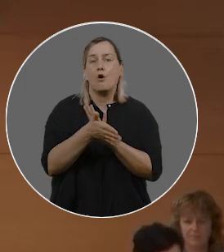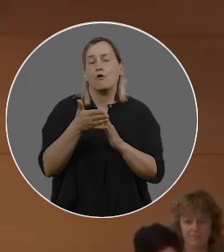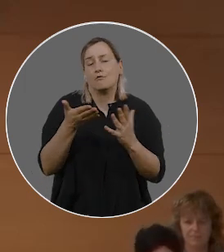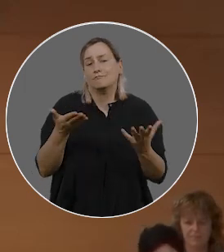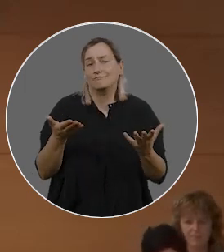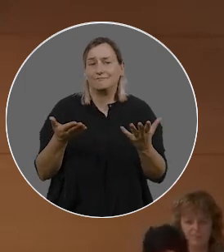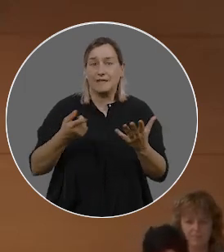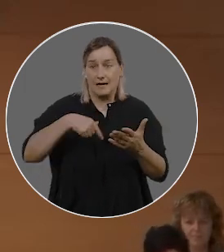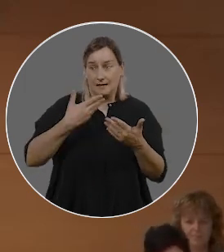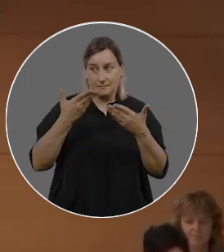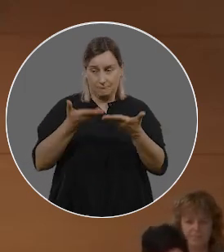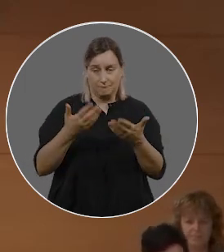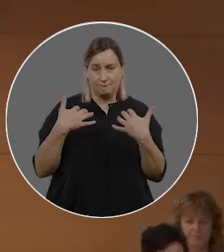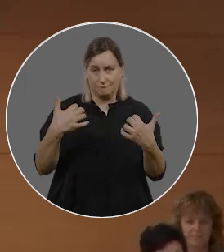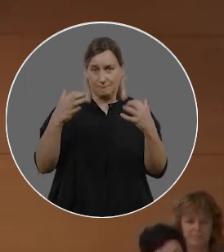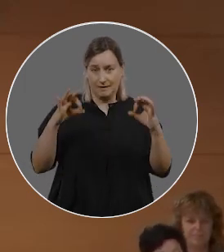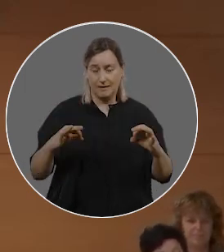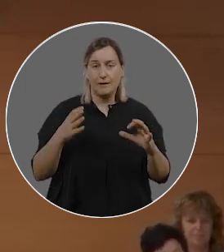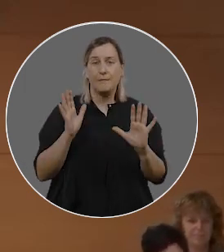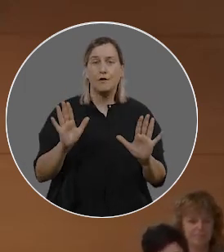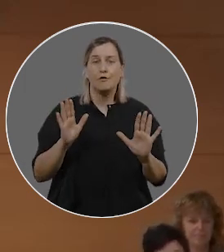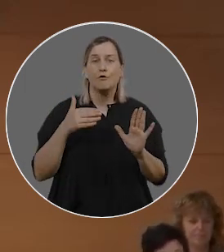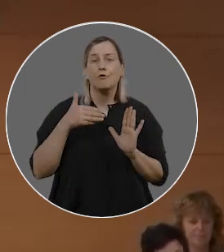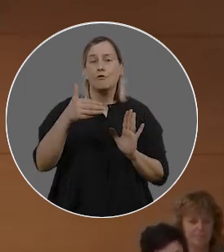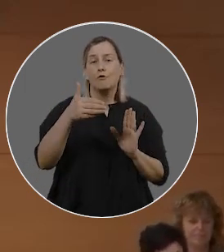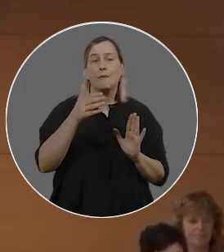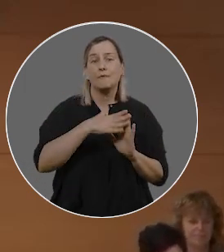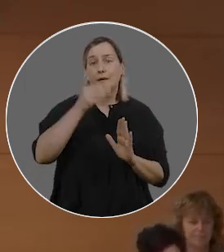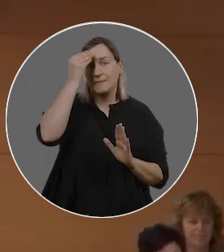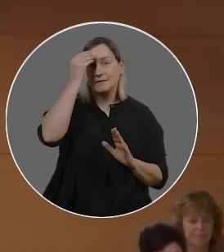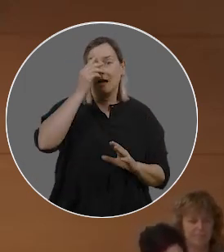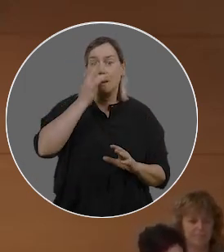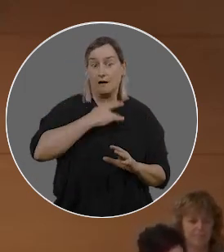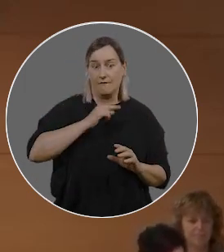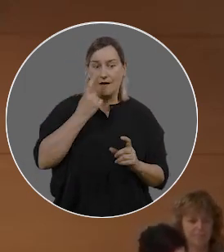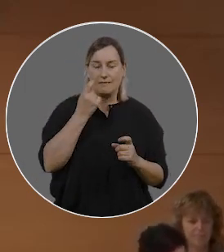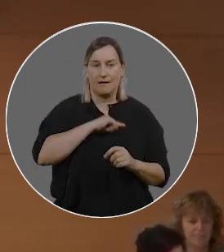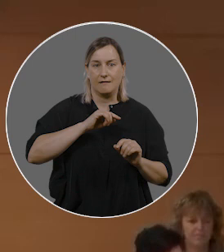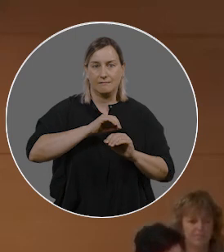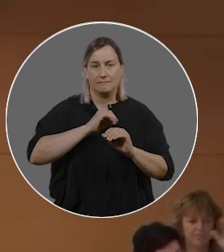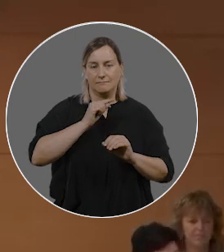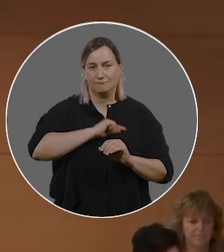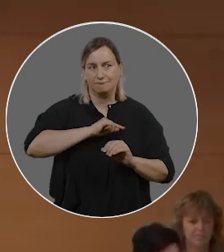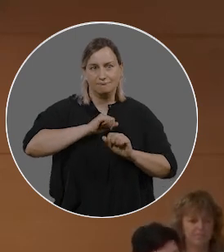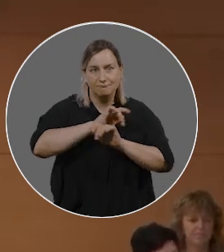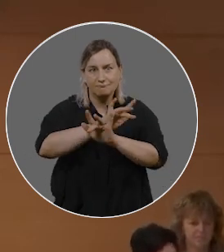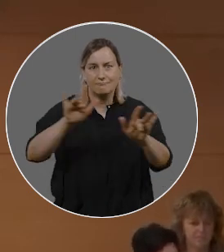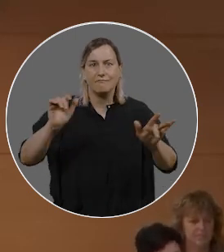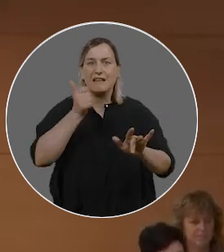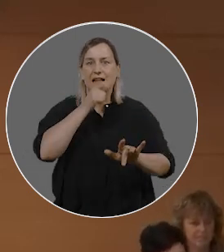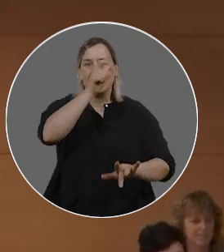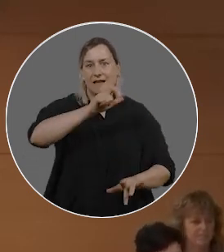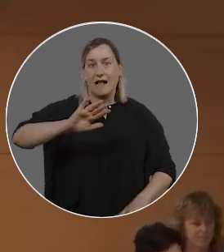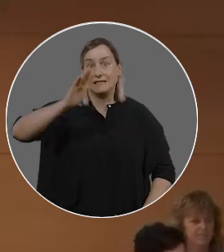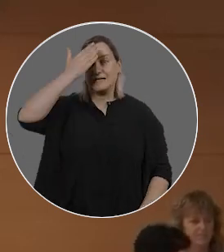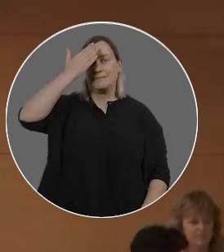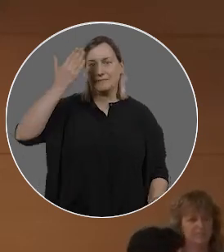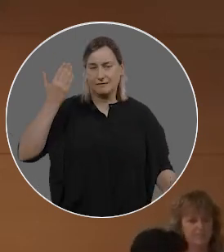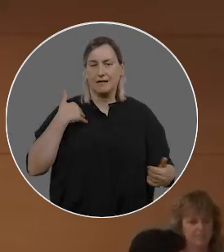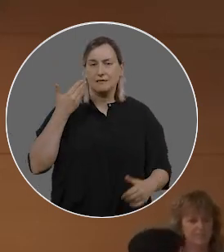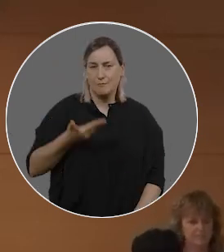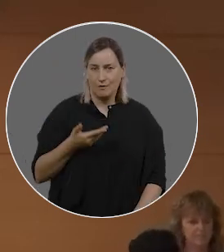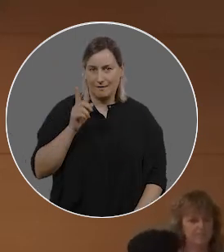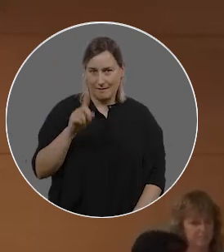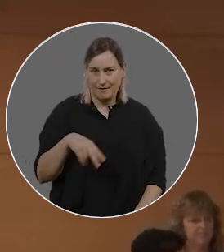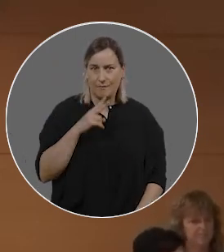i per això, evidentment, esteu aquí, però també hem de conscienciar els CAPs, no? Que després, no?